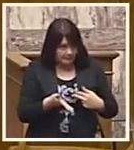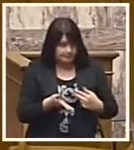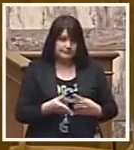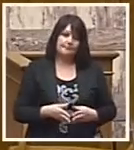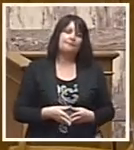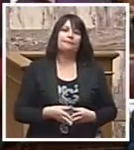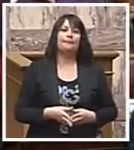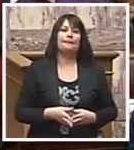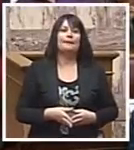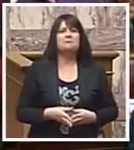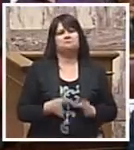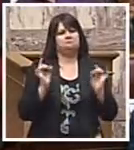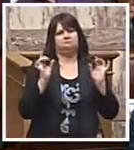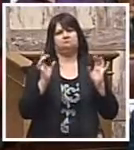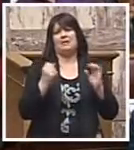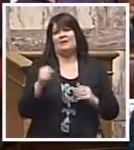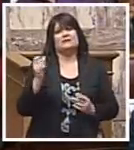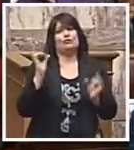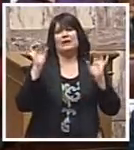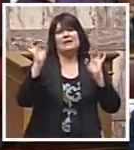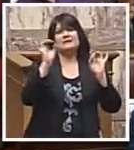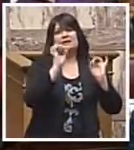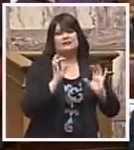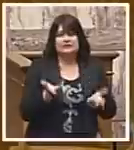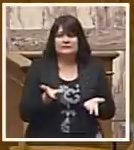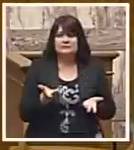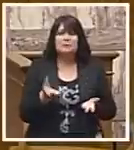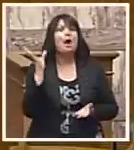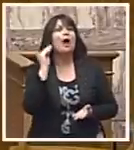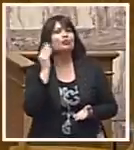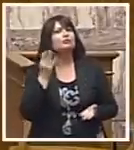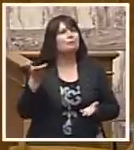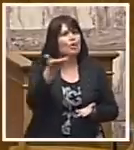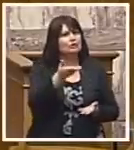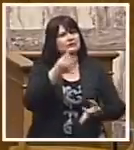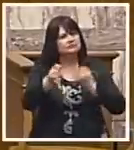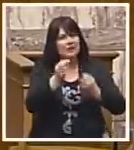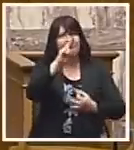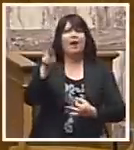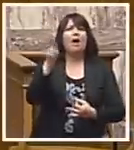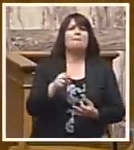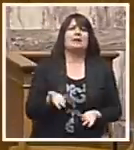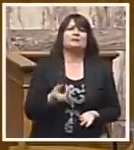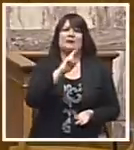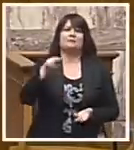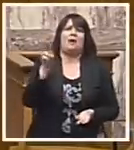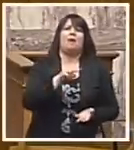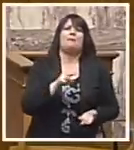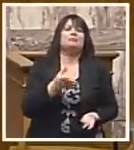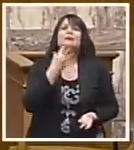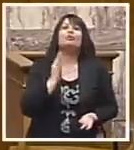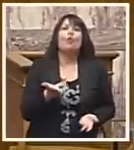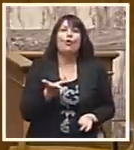Κανένας δεν συμφωνεί με τη συνταγή σας. Και σας άκουσαν και σας απέρριψαν. Γιατί?